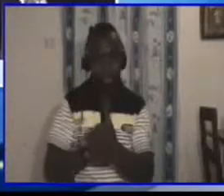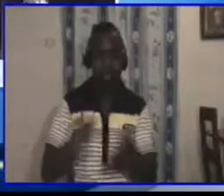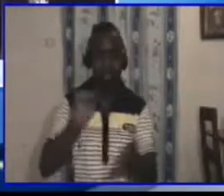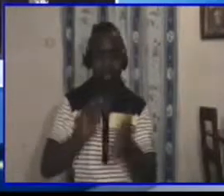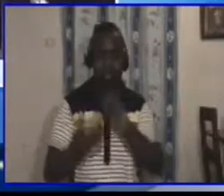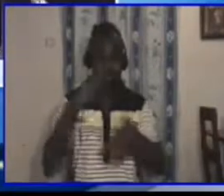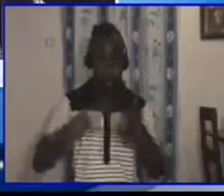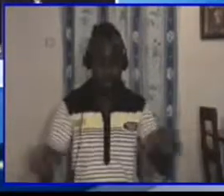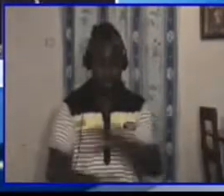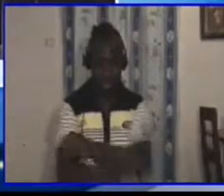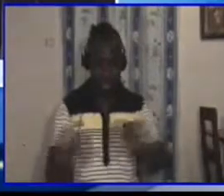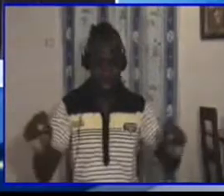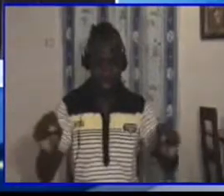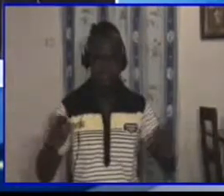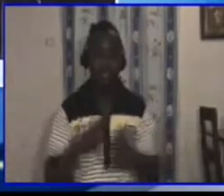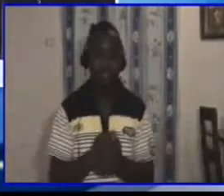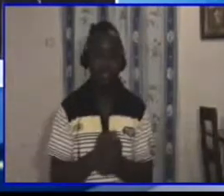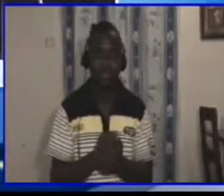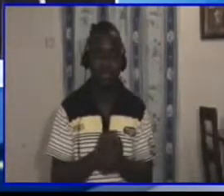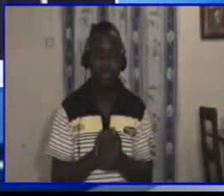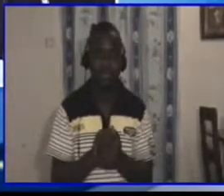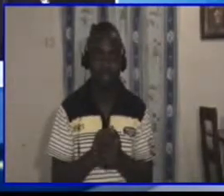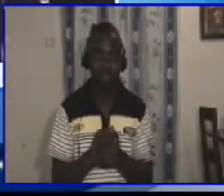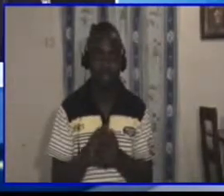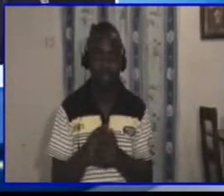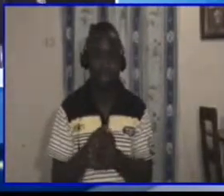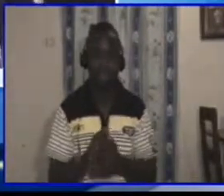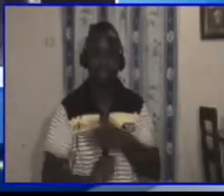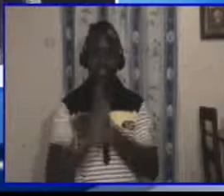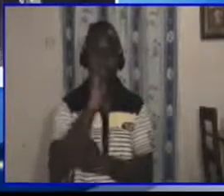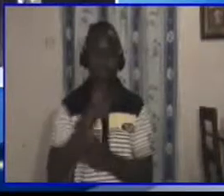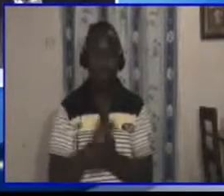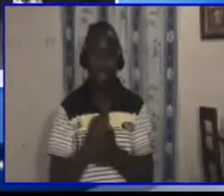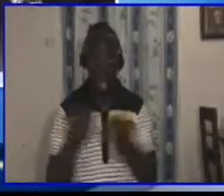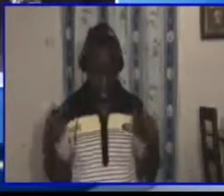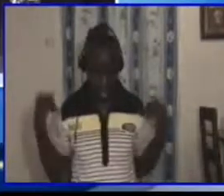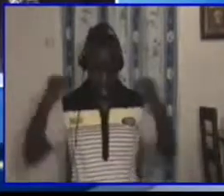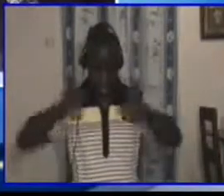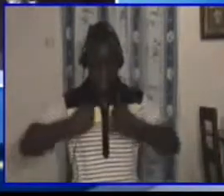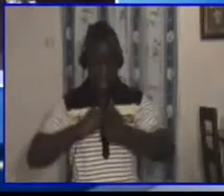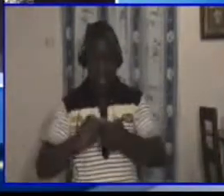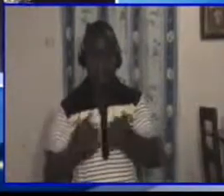ma per portare a compimento il suo piano di salvezza